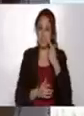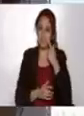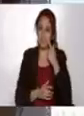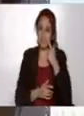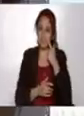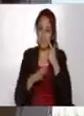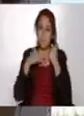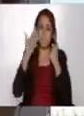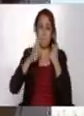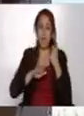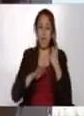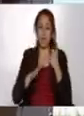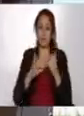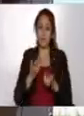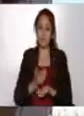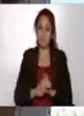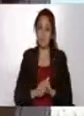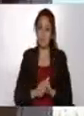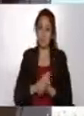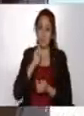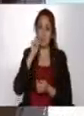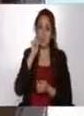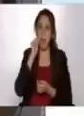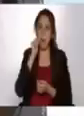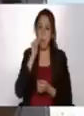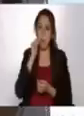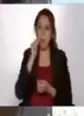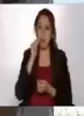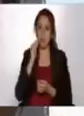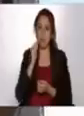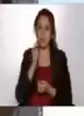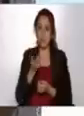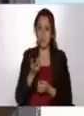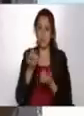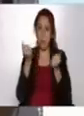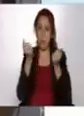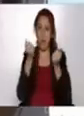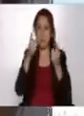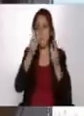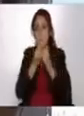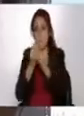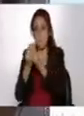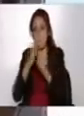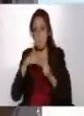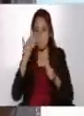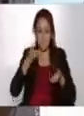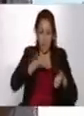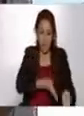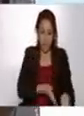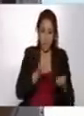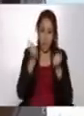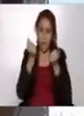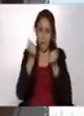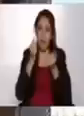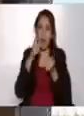المقابر، كنت بزور والدي. اقسم بالله يا استاذ عمرو كانت معايا على المقابر يوم الاربعاء، يوم الخميس ماتت وانا بعرف فاتحه لوالدي،